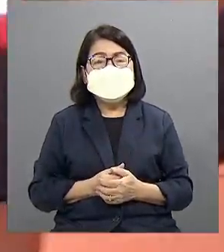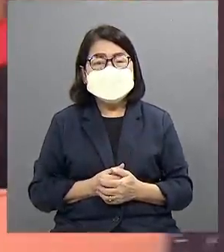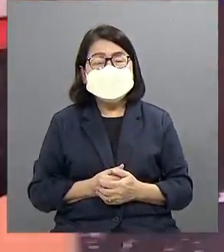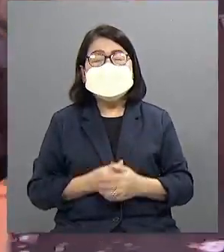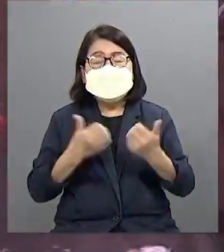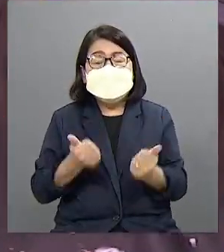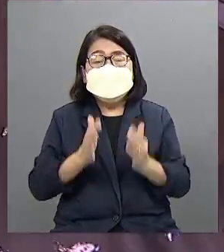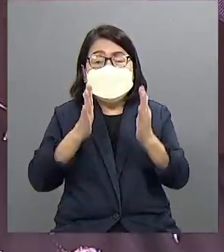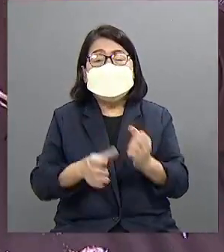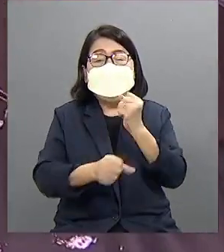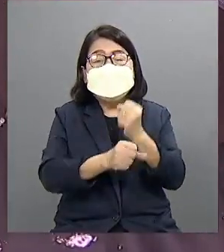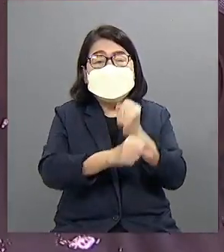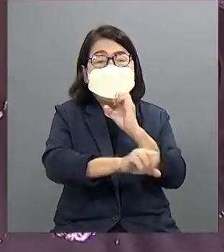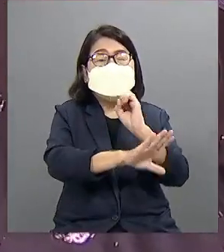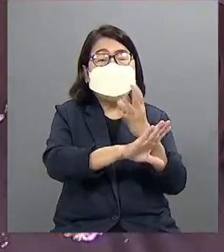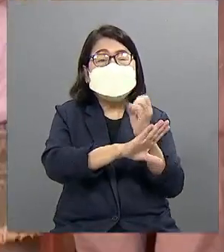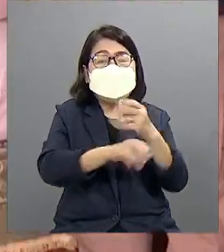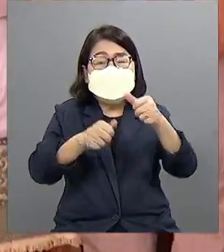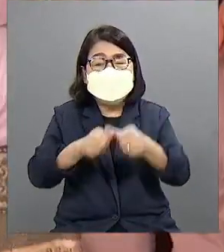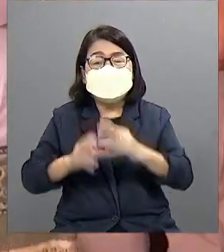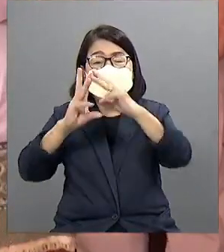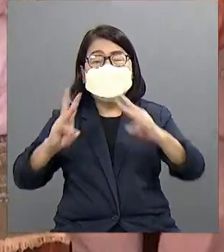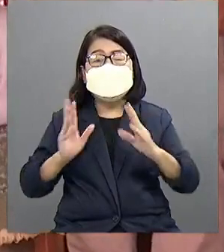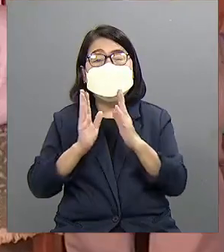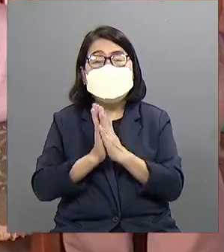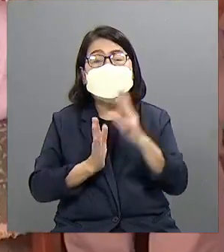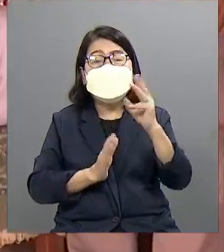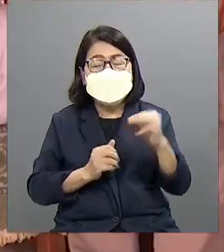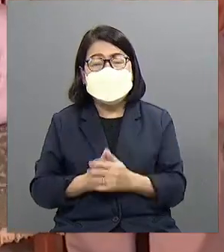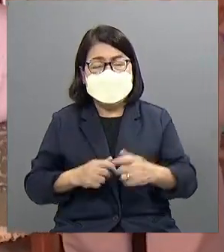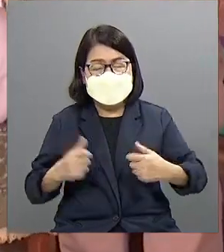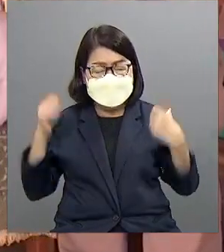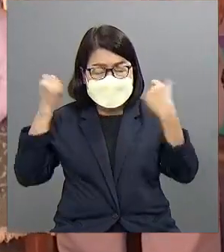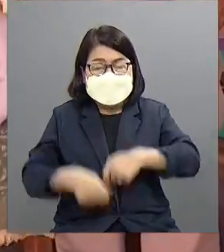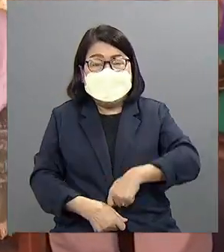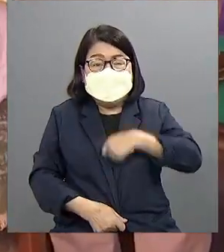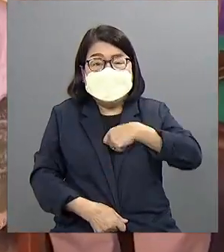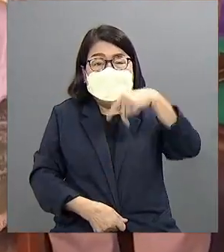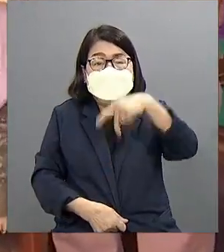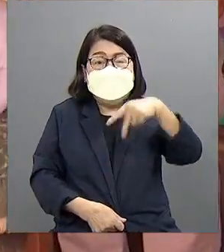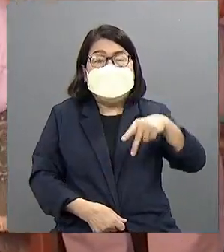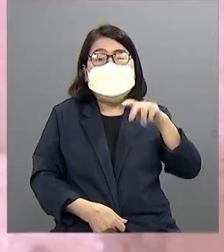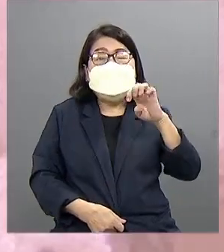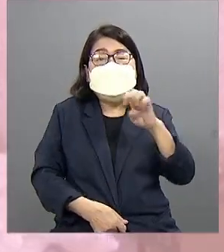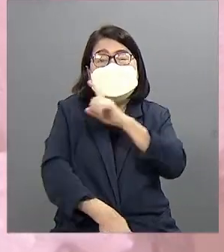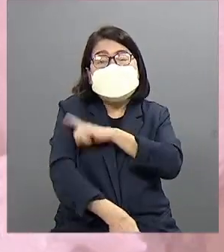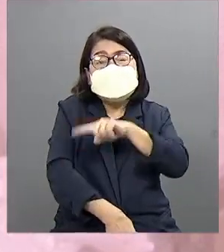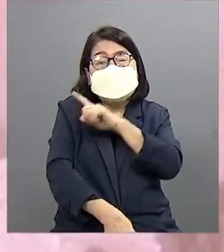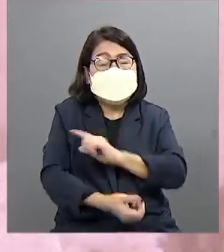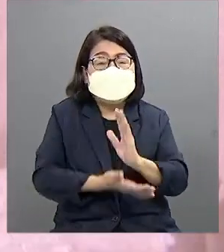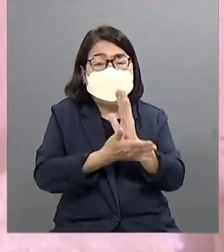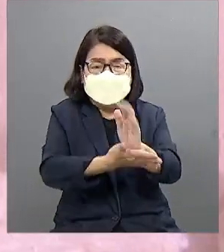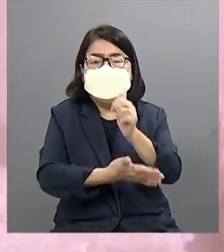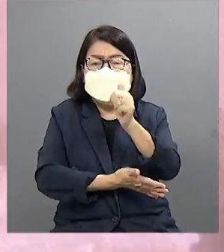ยวัดบางม่วงก็บอกว่าชุด PPE ที่ไทย PBS ของเรานำไปมอบให้ครั้งนี้นะคะถือว่าเป็นประโยชน์มากเลยค่ะเพ